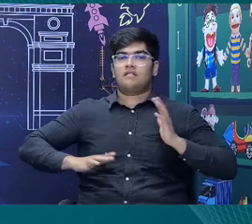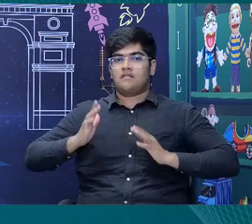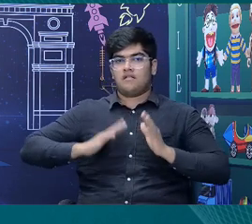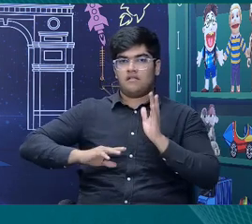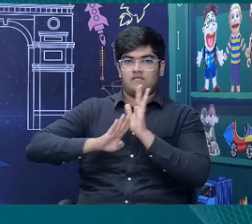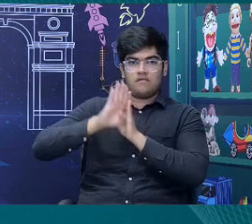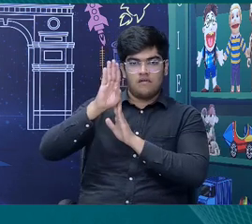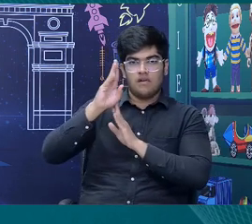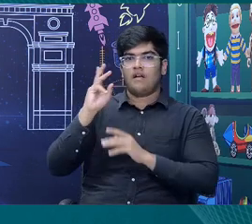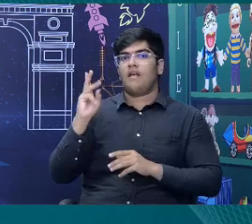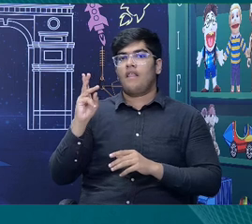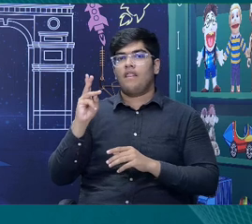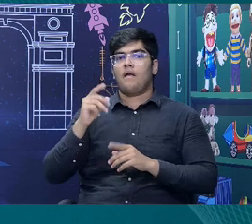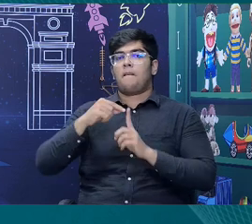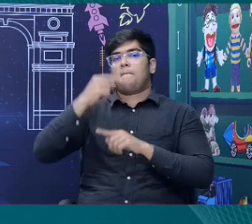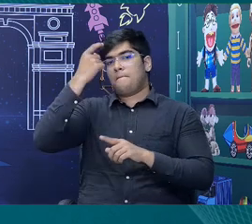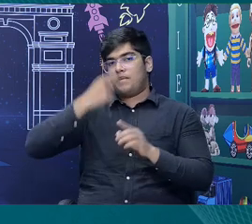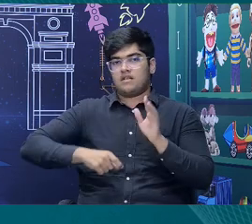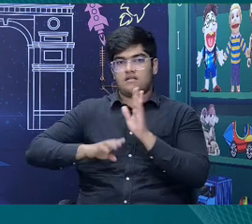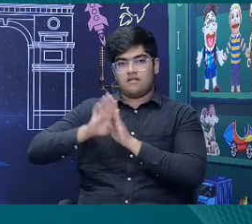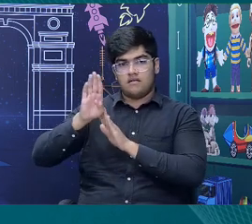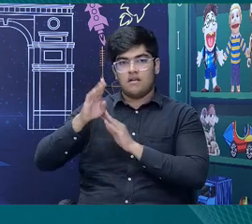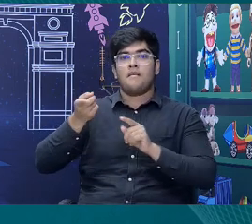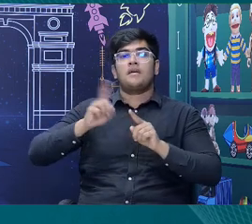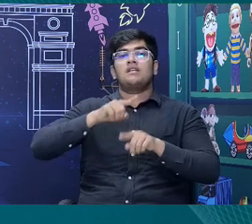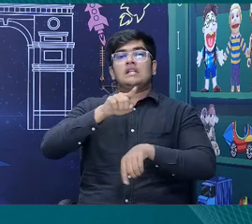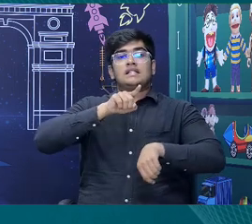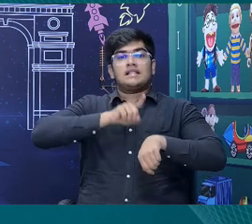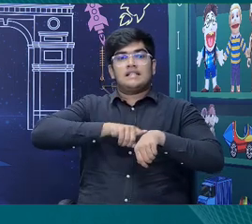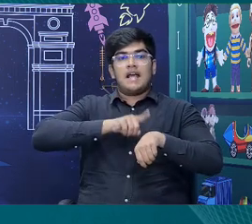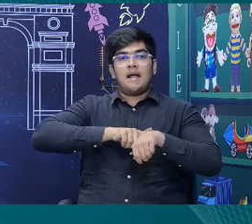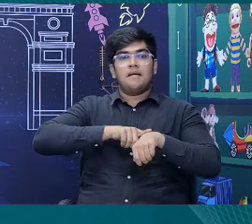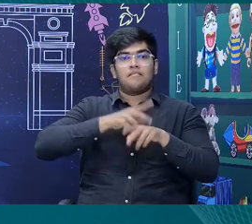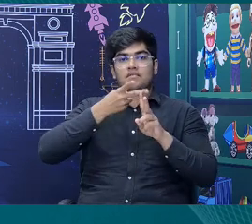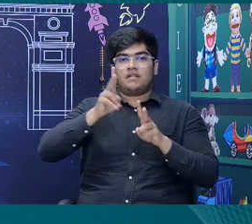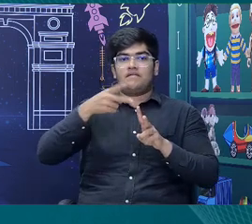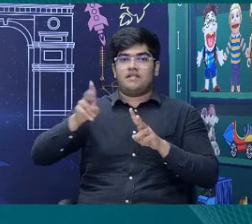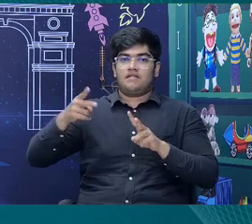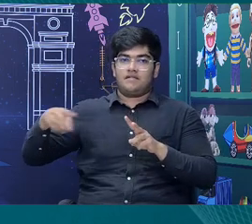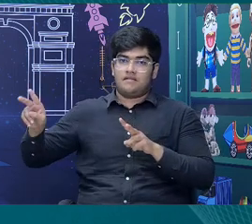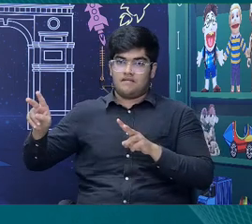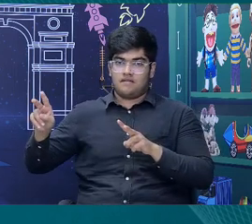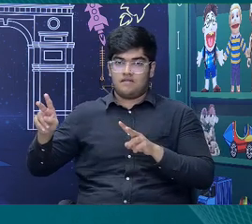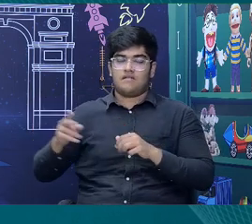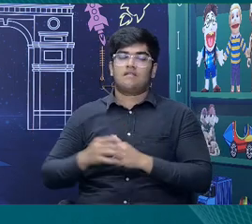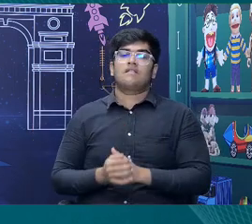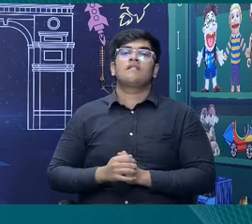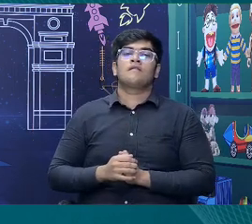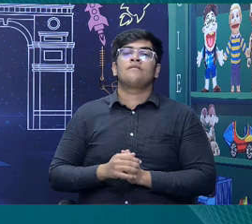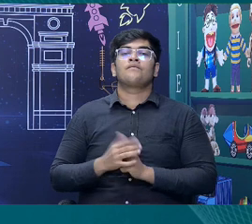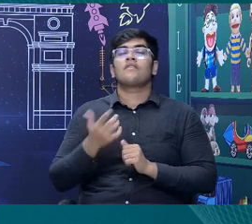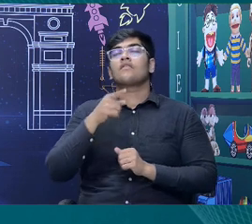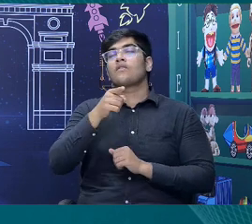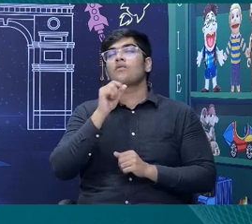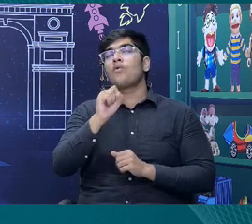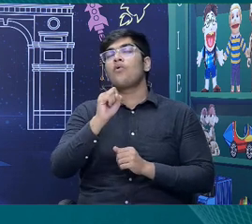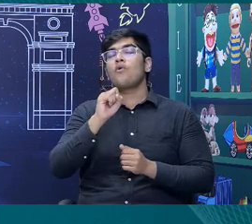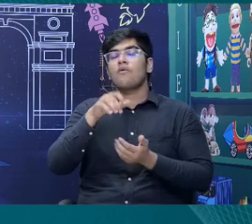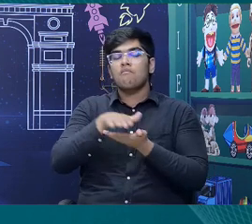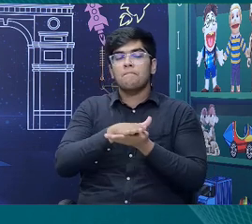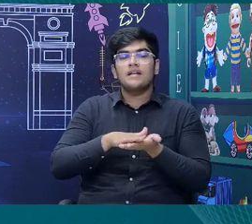है टाइम ड्यूरेशन अलग है तीनों का सो इट डिपेंड्स कि आपका बेसिक कॉज क्या है हम ये नहीं बोल सकते हैं कि एक